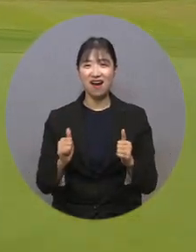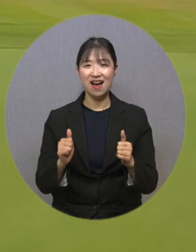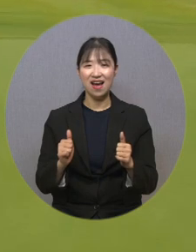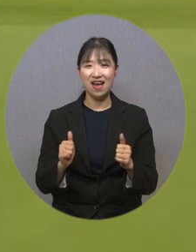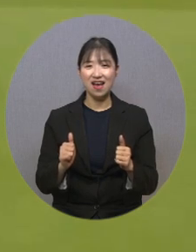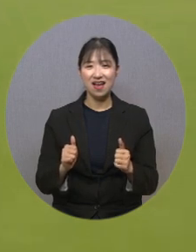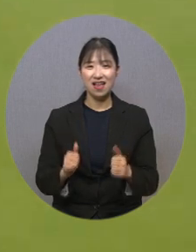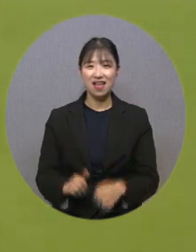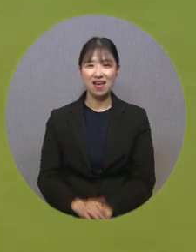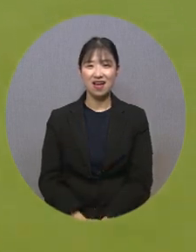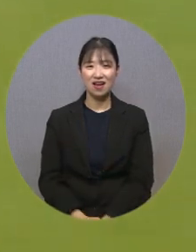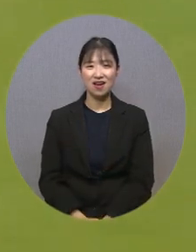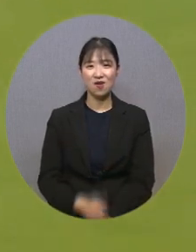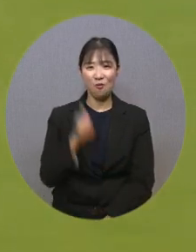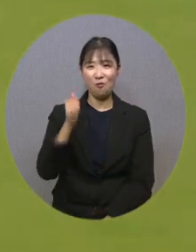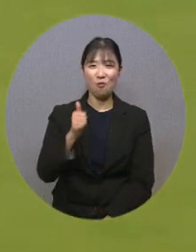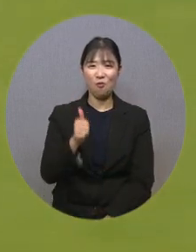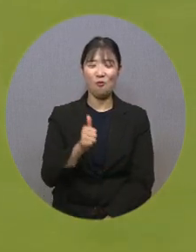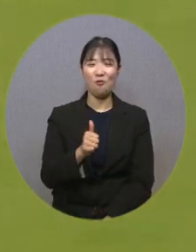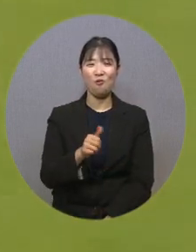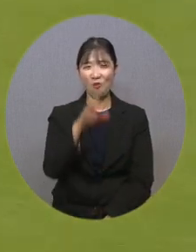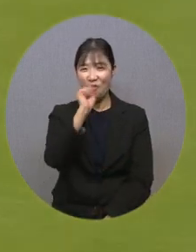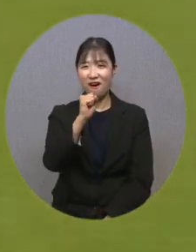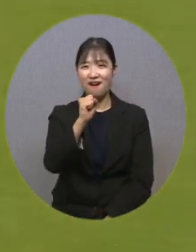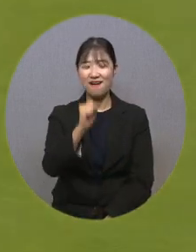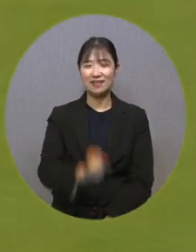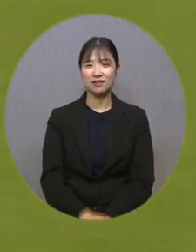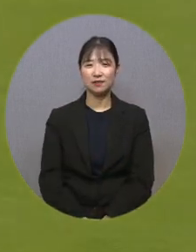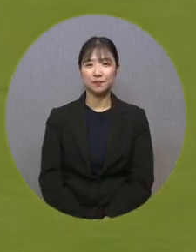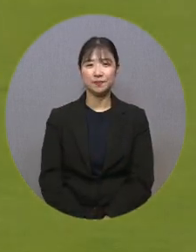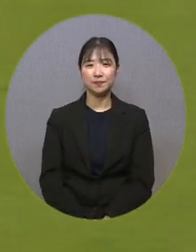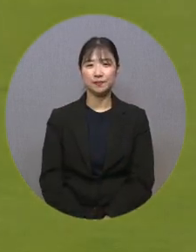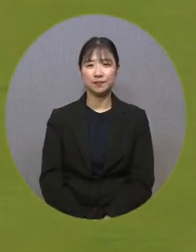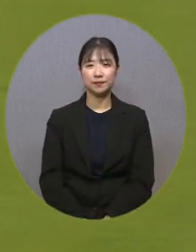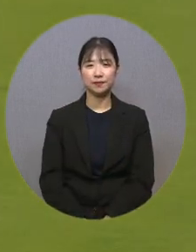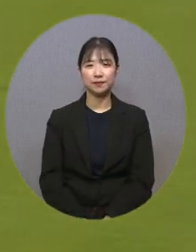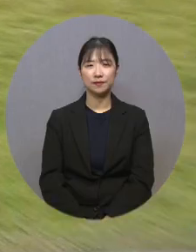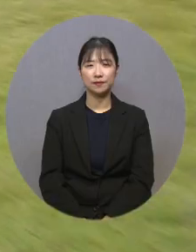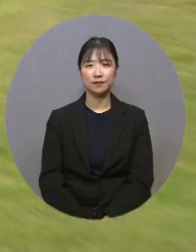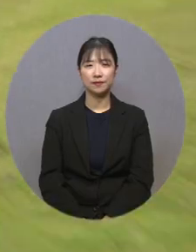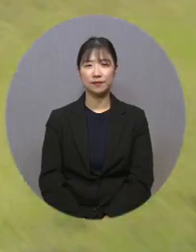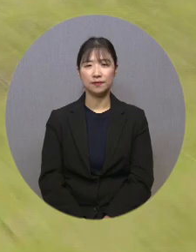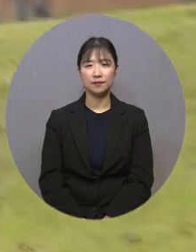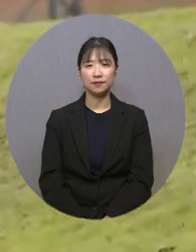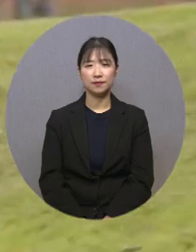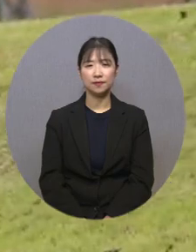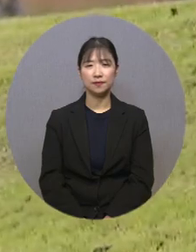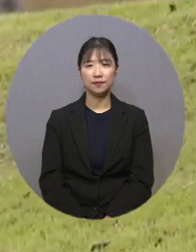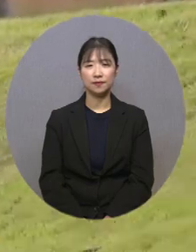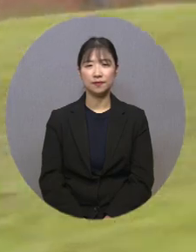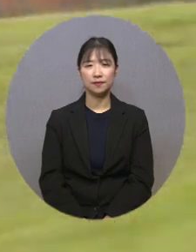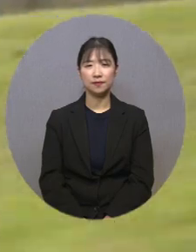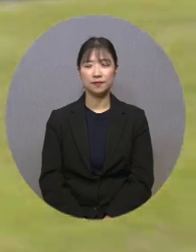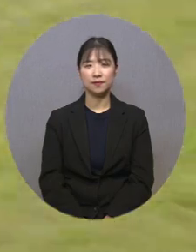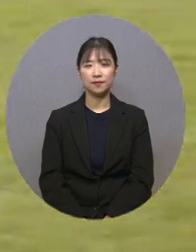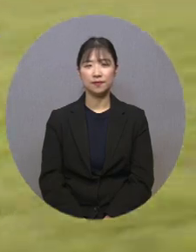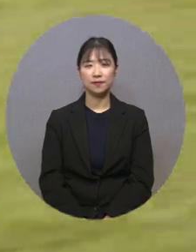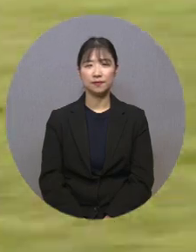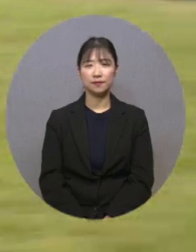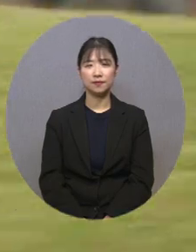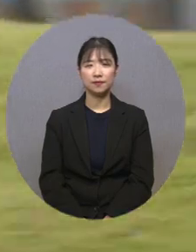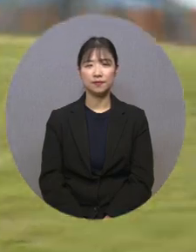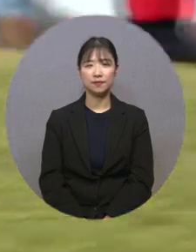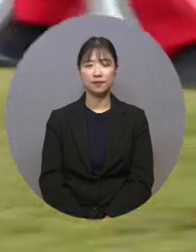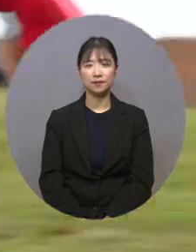나이스. 백스핀. 굿샷, 굿샷. 대박. 잘 쳤다. 기가 막히게 쳤다. 내가 줄게 이거.